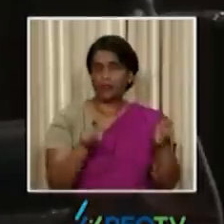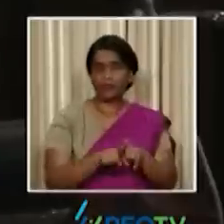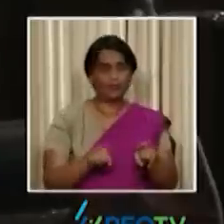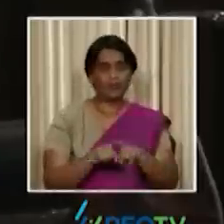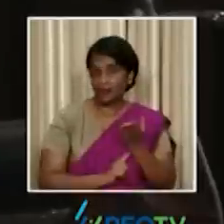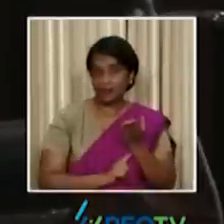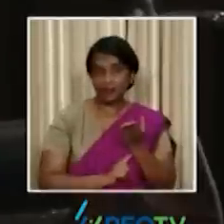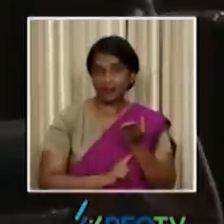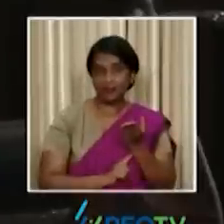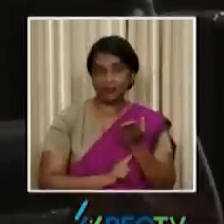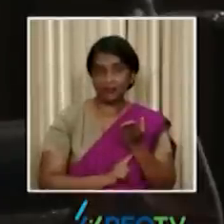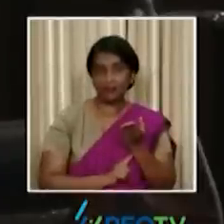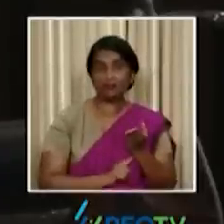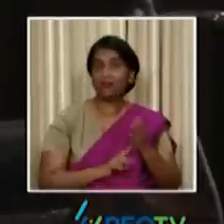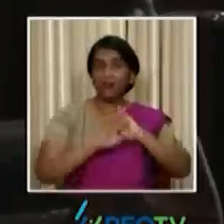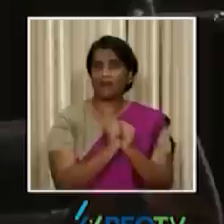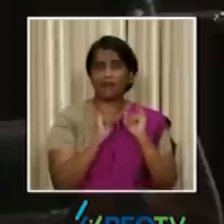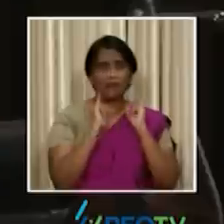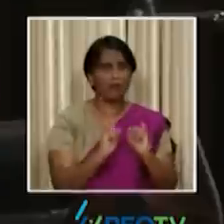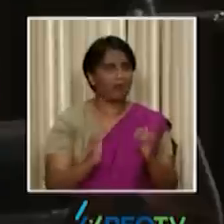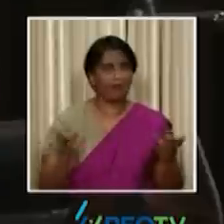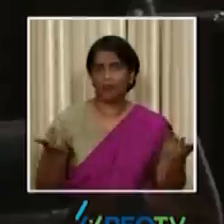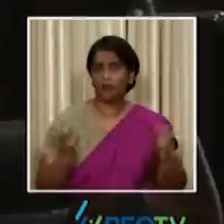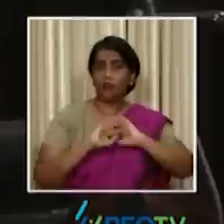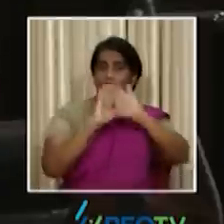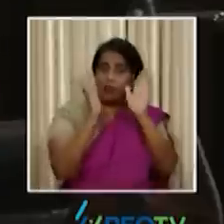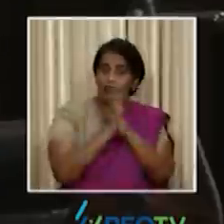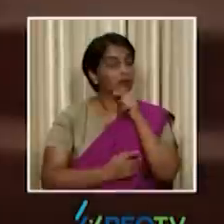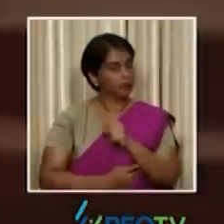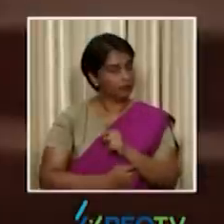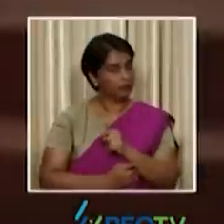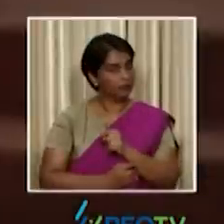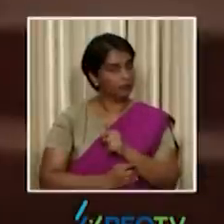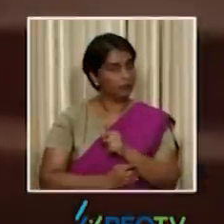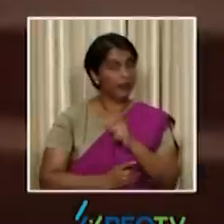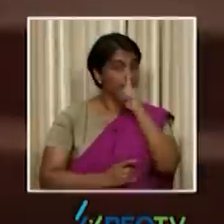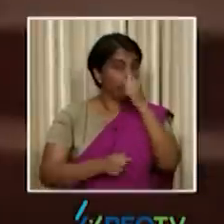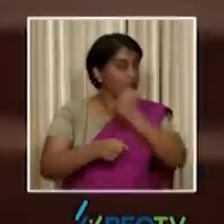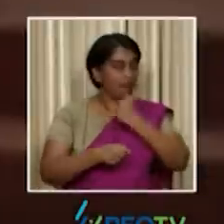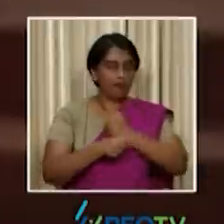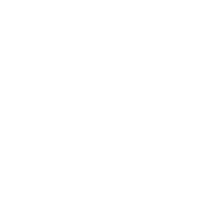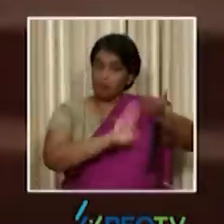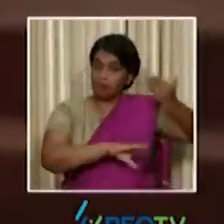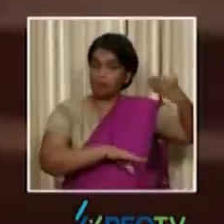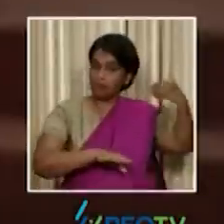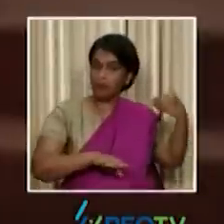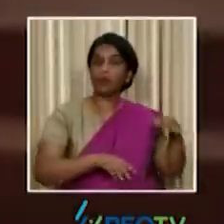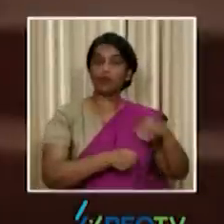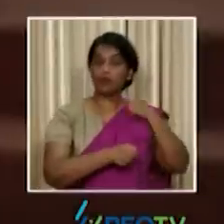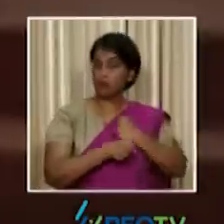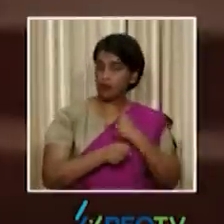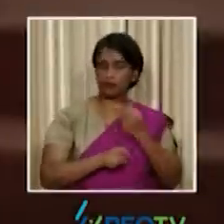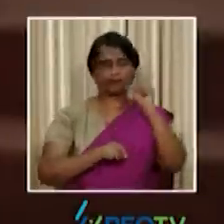දැන් කතා කරනවා මේ කිසිම දෙයක් උනේ නැහැ සියල්ල කරලා තින්නේ වෙන කණ්ඩායමක් එක රජයකට මේ පසුගිය කාලෙම මේකට